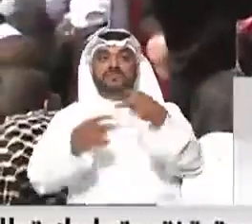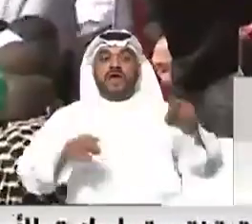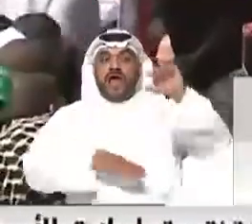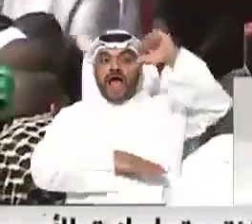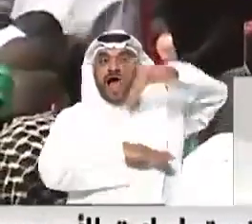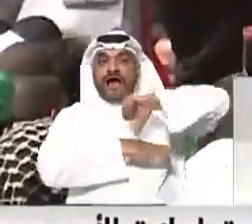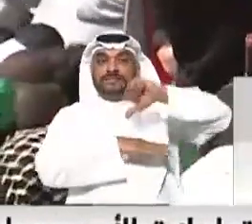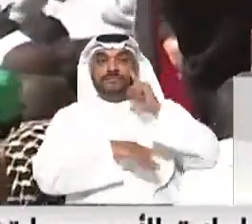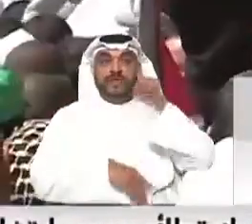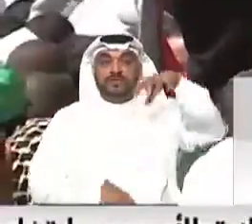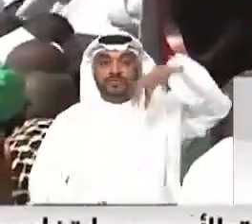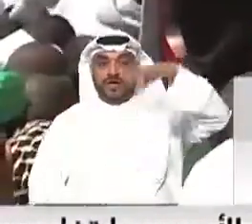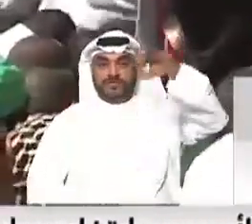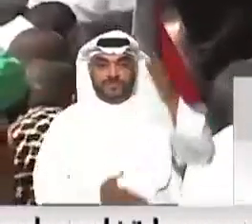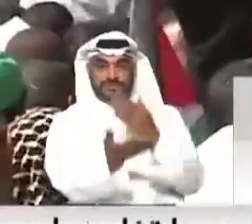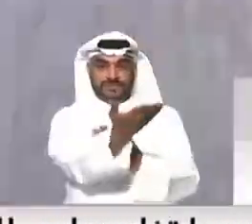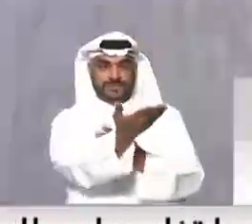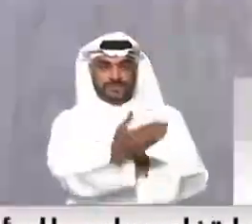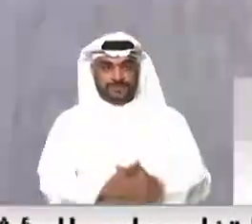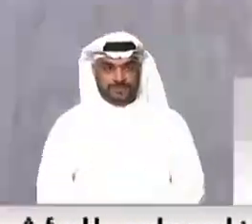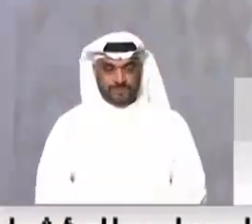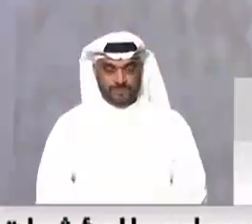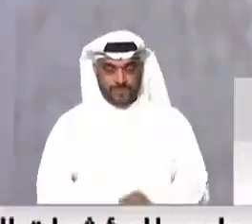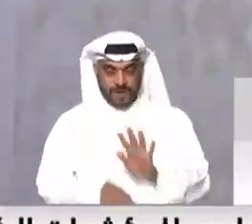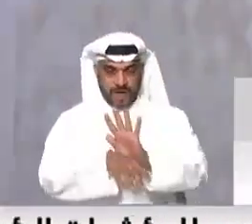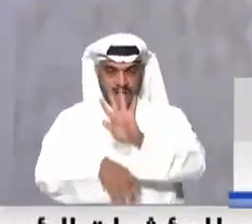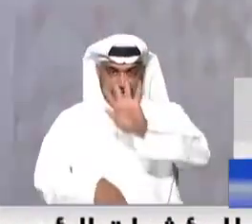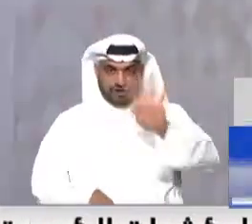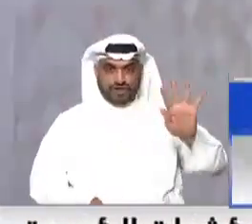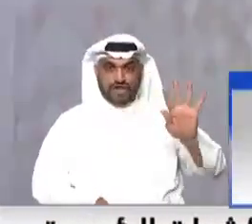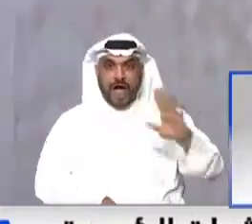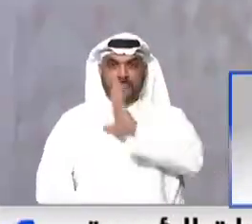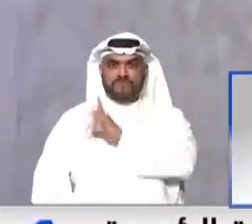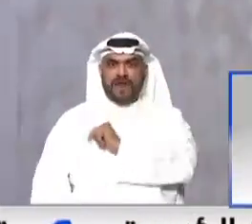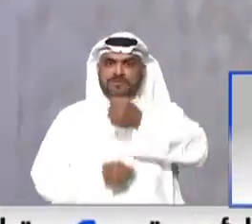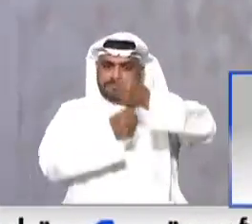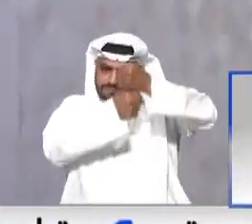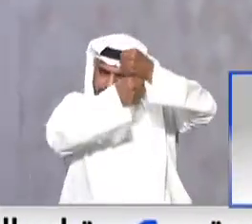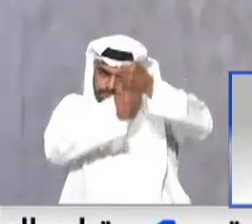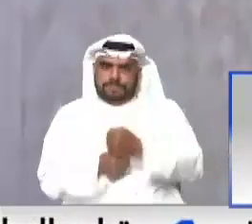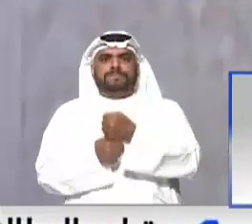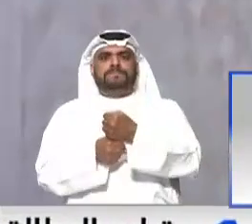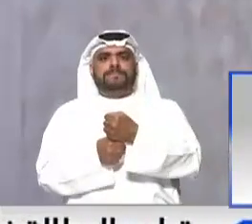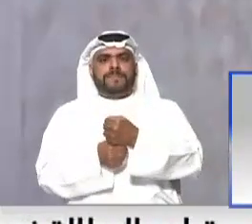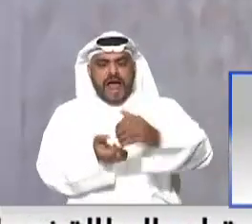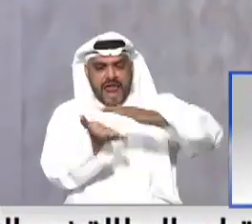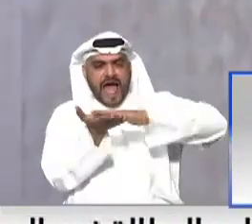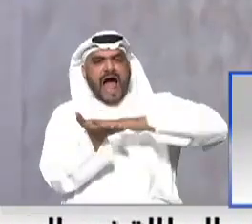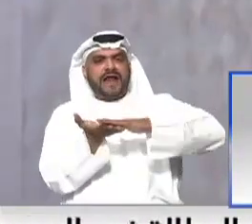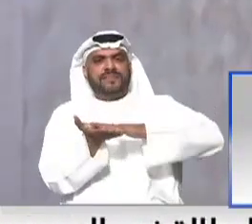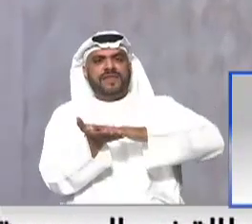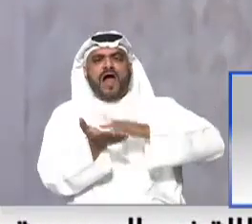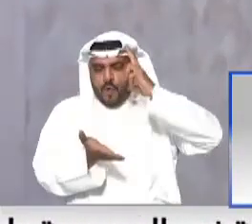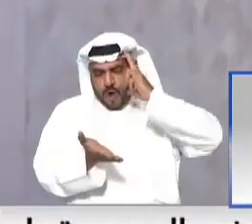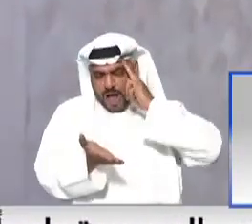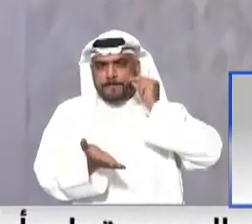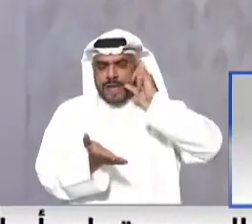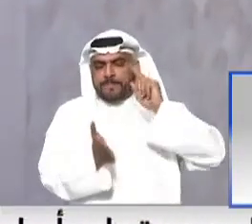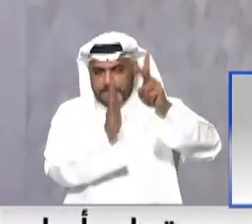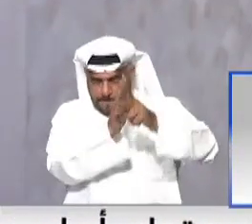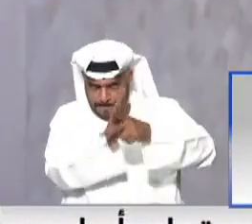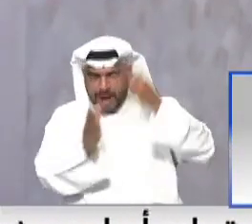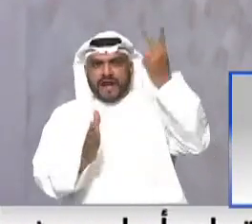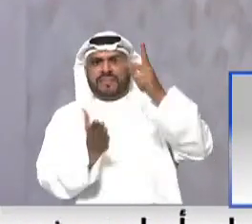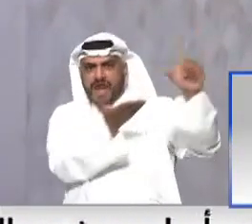وعاصمتها القدس الشريف. الشعب الفلسطيني متمسك بأرضه ومتمسك بحقه بعودته إلى هذه الأرض